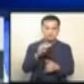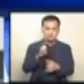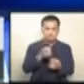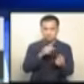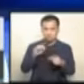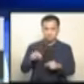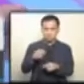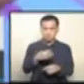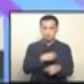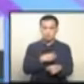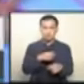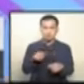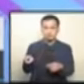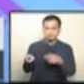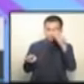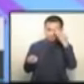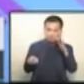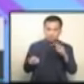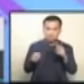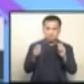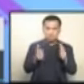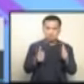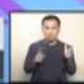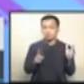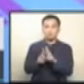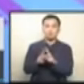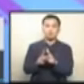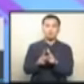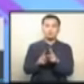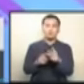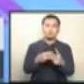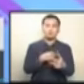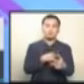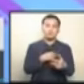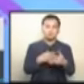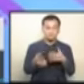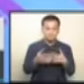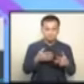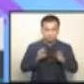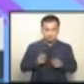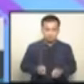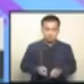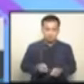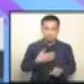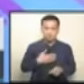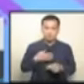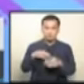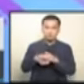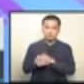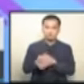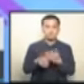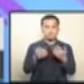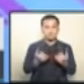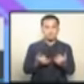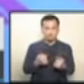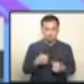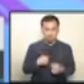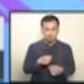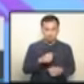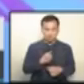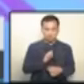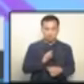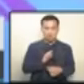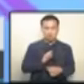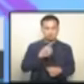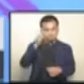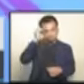may pupuntang pulis dyan. So wala ko siyang kaalam-alam, all of a sudden may sumipot na pulis, bagamat naka-reforme at gustong pumasok. Ngayon sir, ako, sarili ko